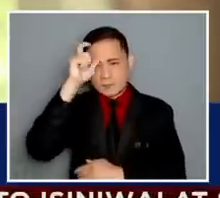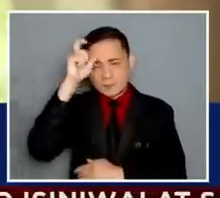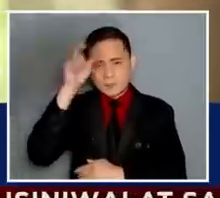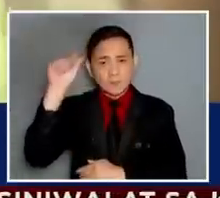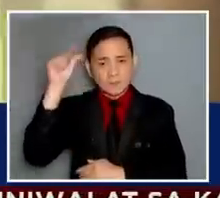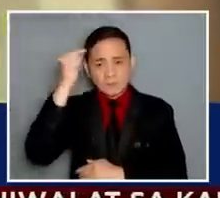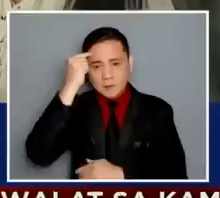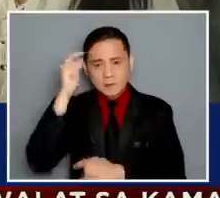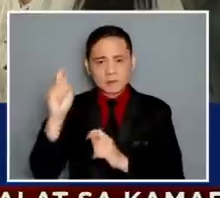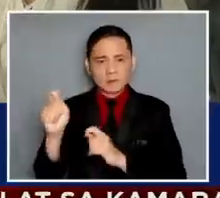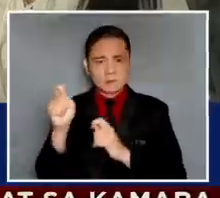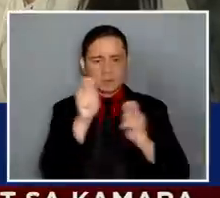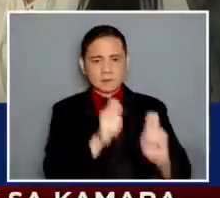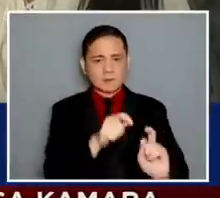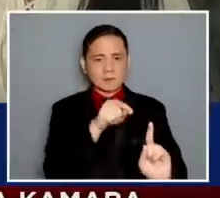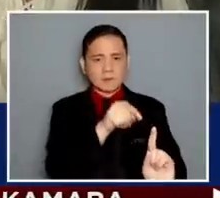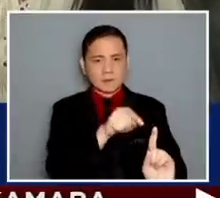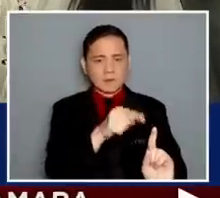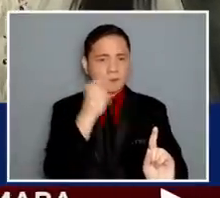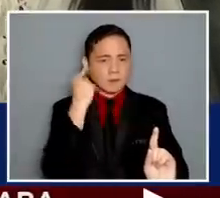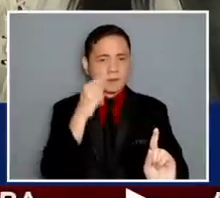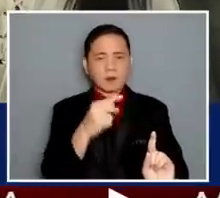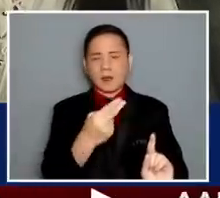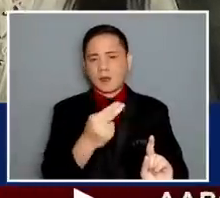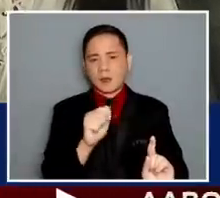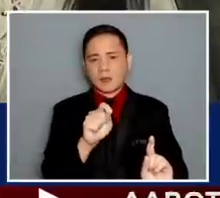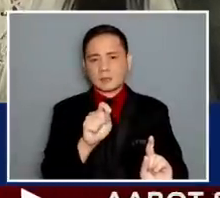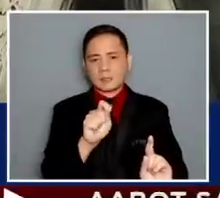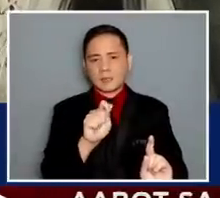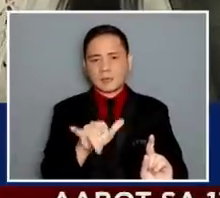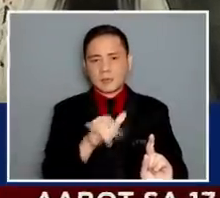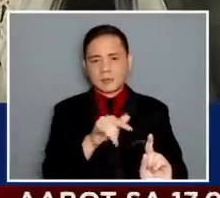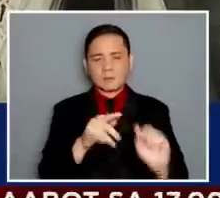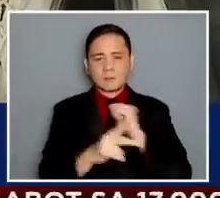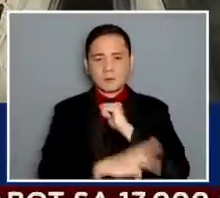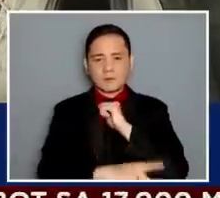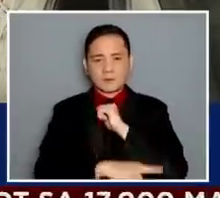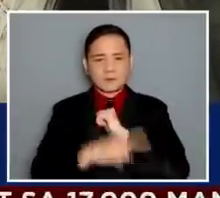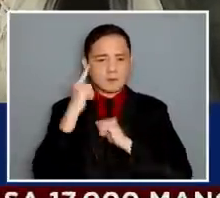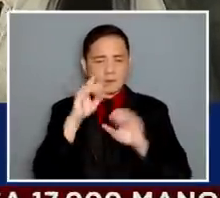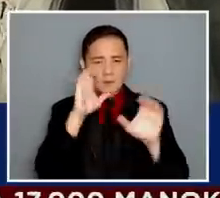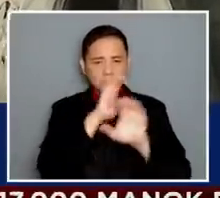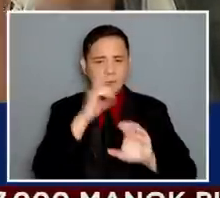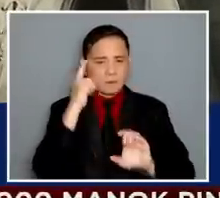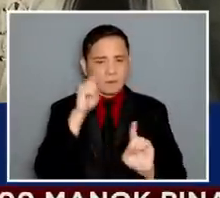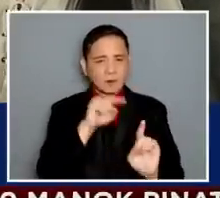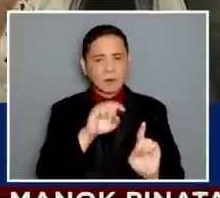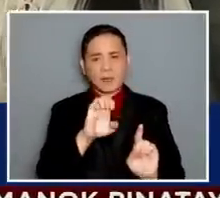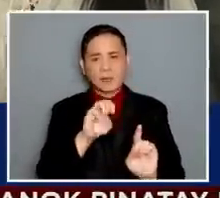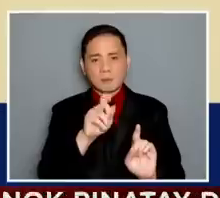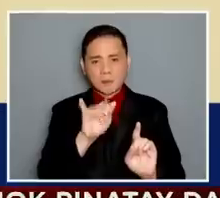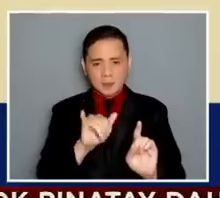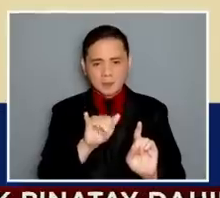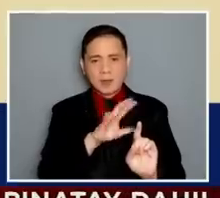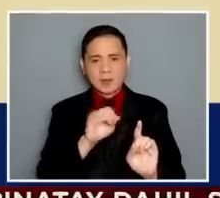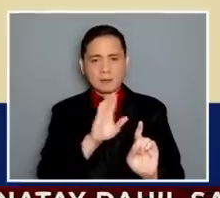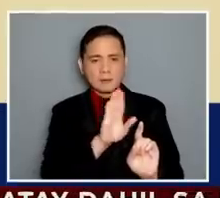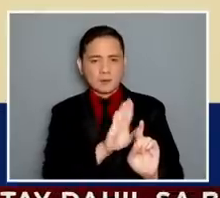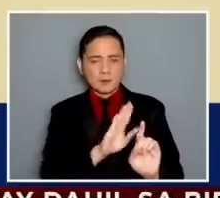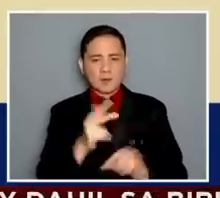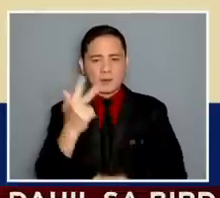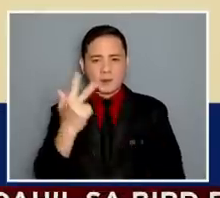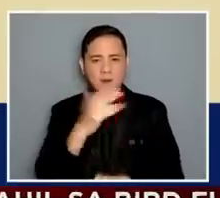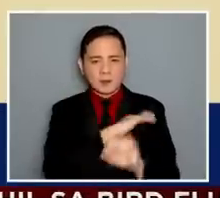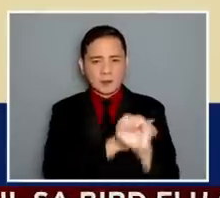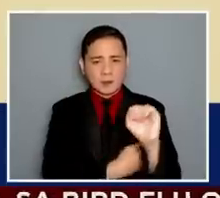contingent mula Adiyaman, Pahatay Province para tumulong sa paghahanap kay Emily at sa tatlo nitong anak. If we can make